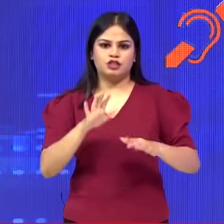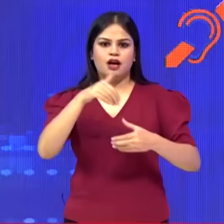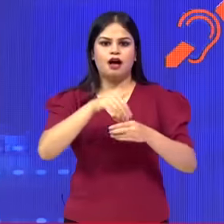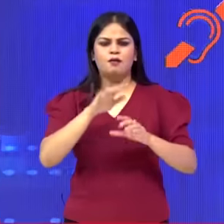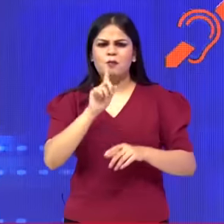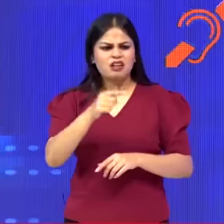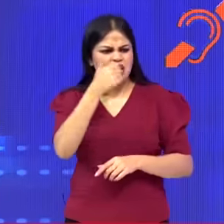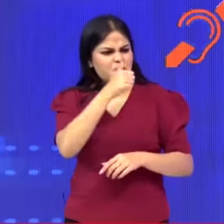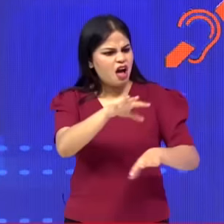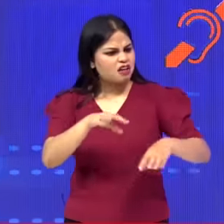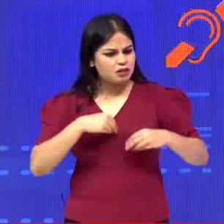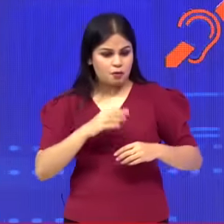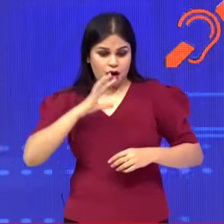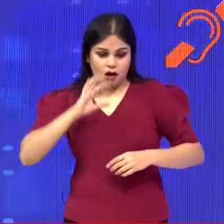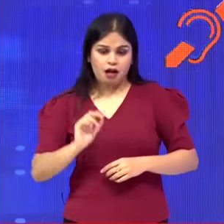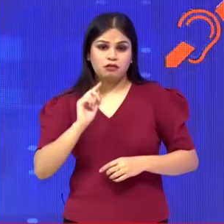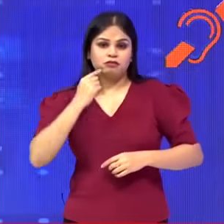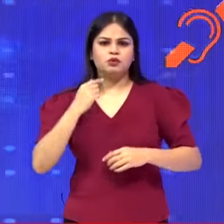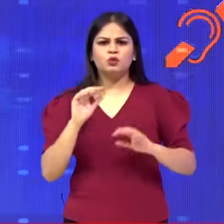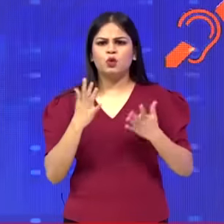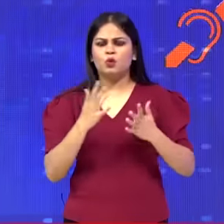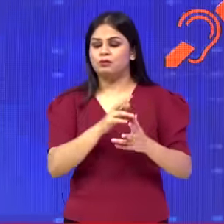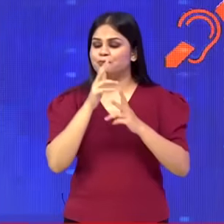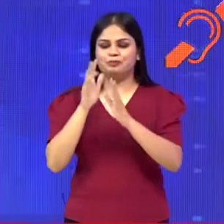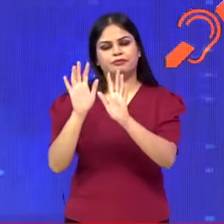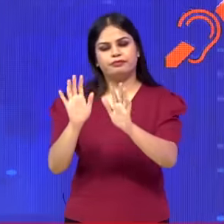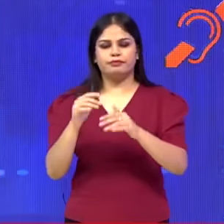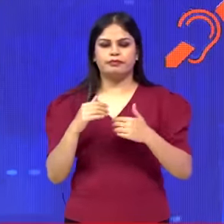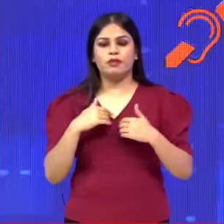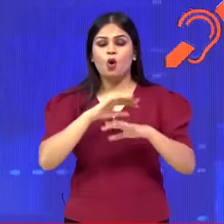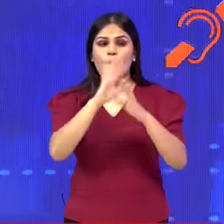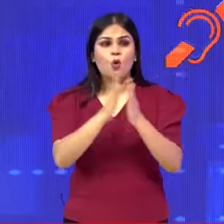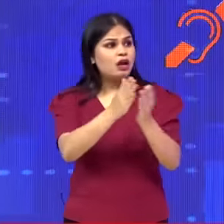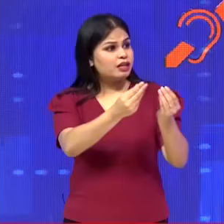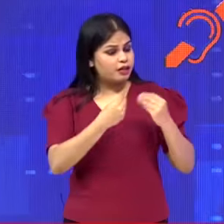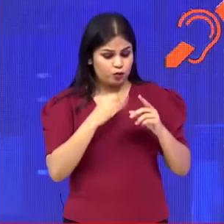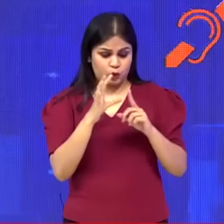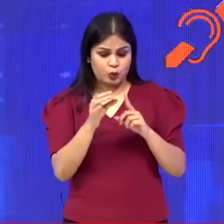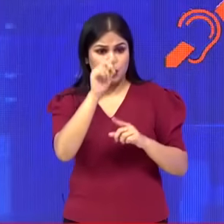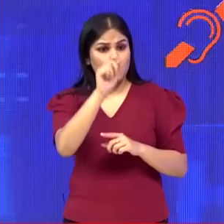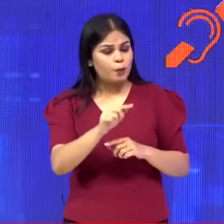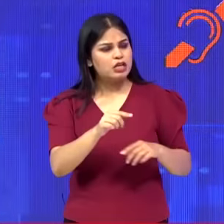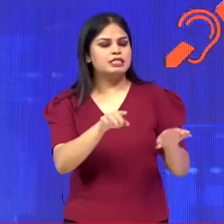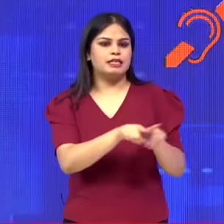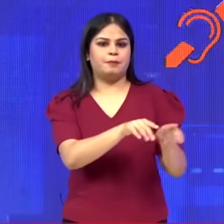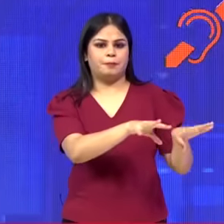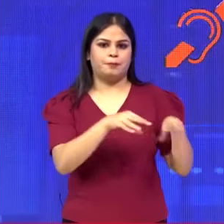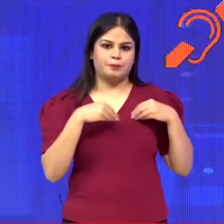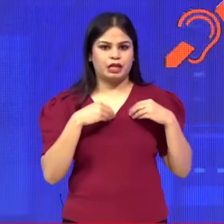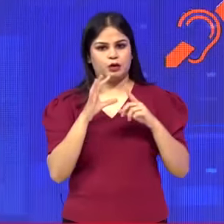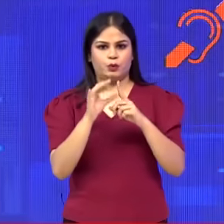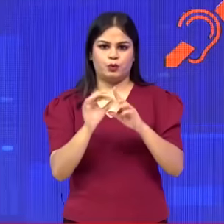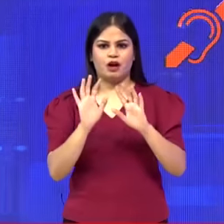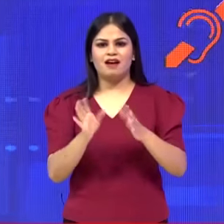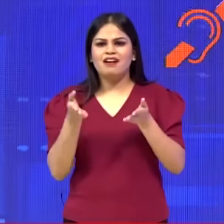नहीं लेते. सर जो जो मुझे कहा गया करने के लिए मैं वो हर चीज़ कर रहा हूँ सर. अब आई नो कि हमारी पिक्चर